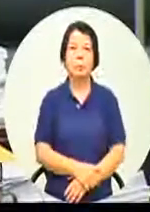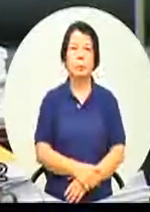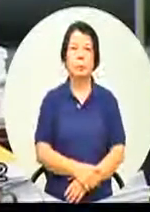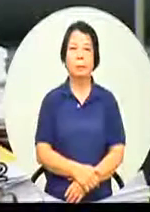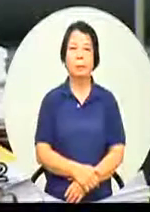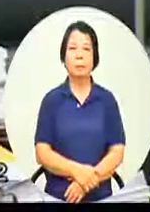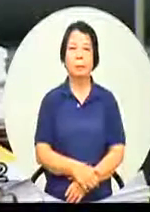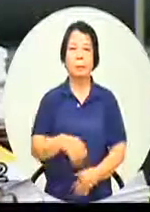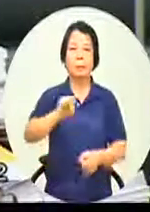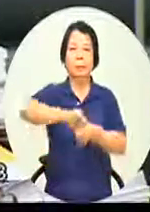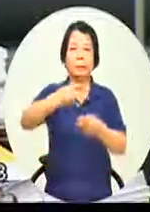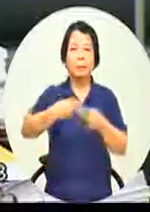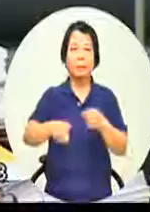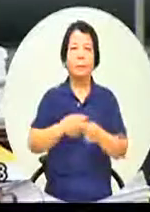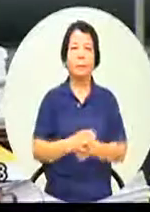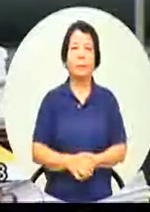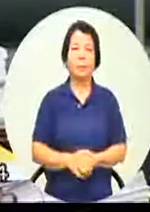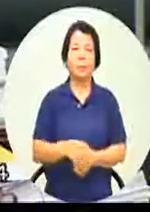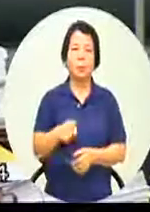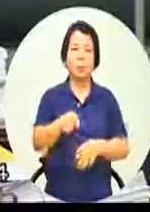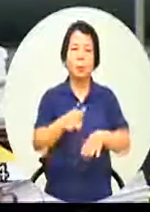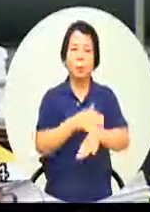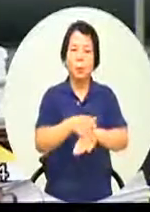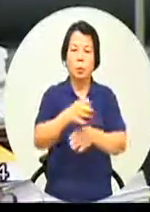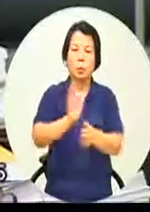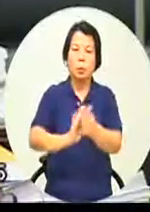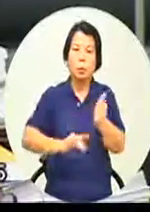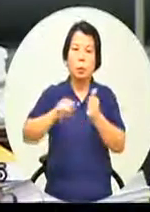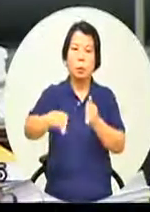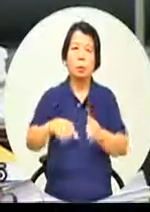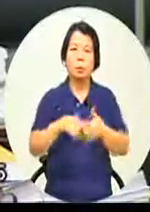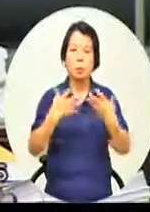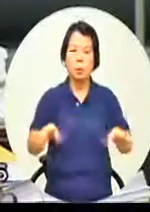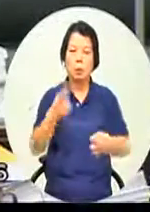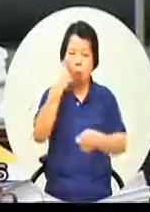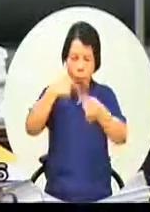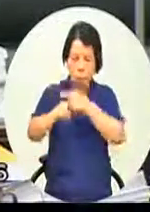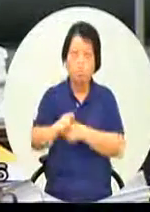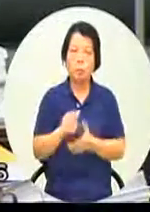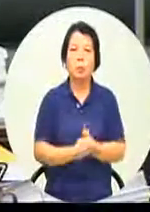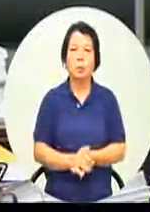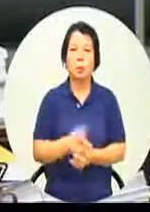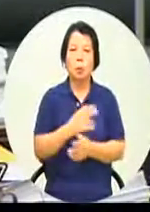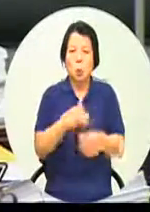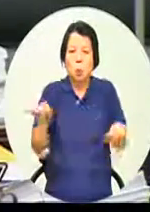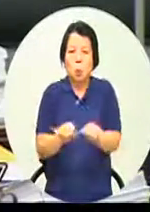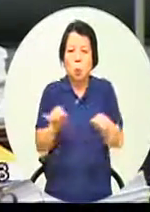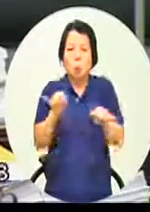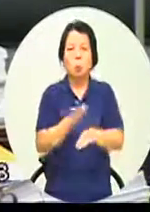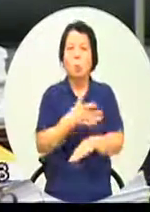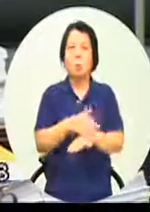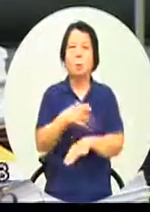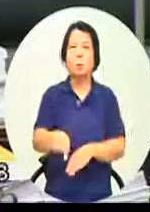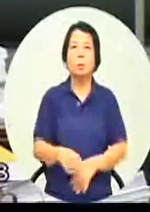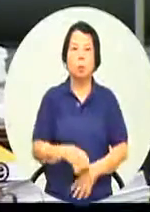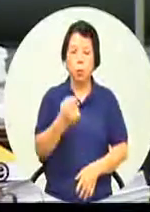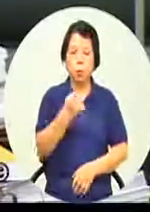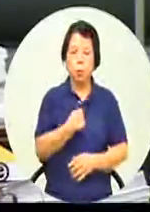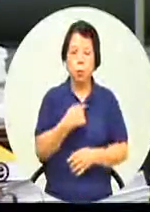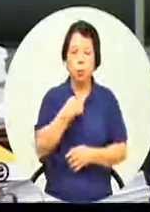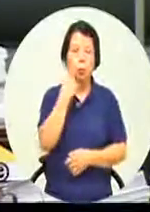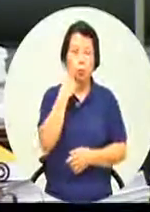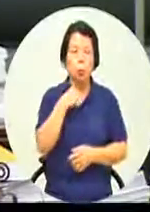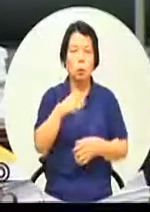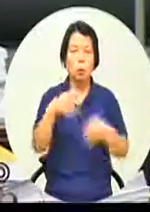啊两分钟， 所以你们就不会造成这么多的误解还有冲突，好不好？我愿意当那个